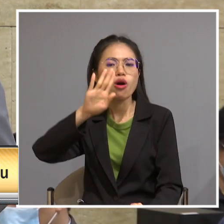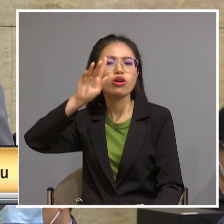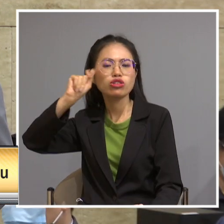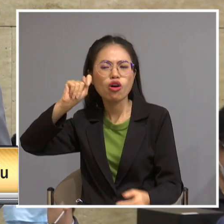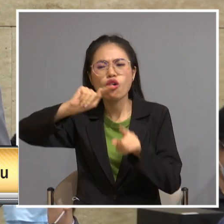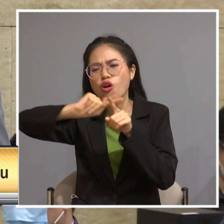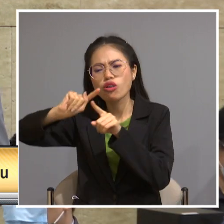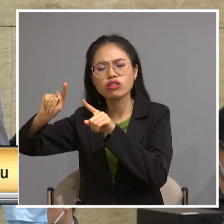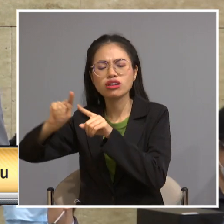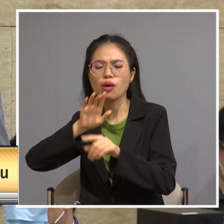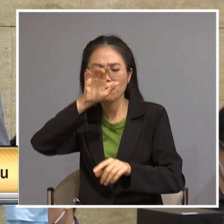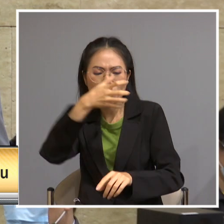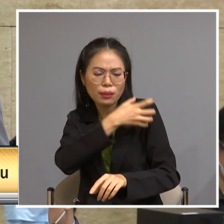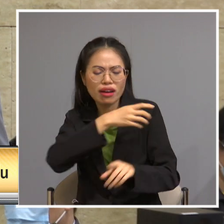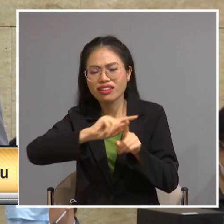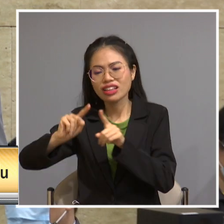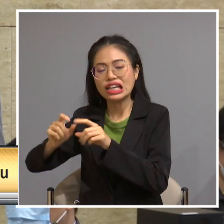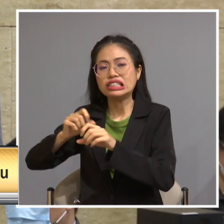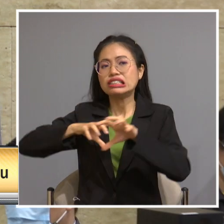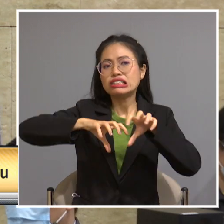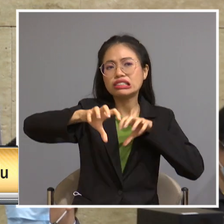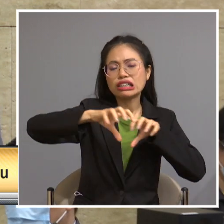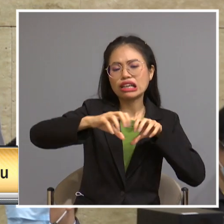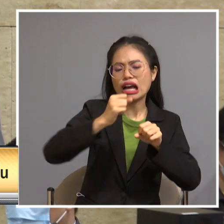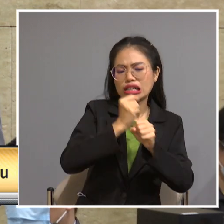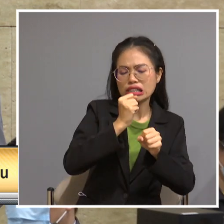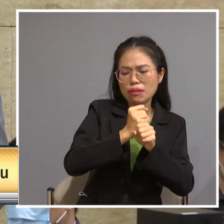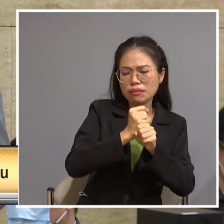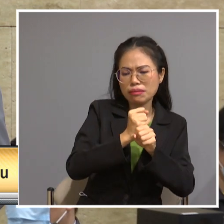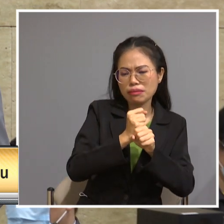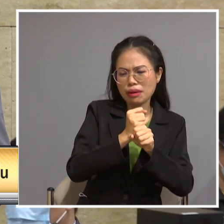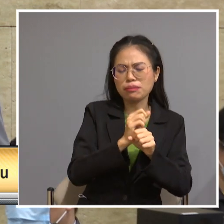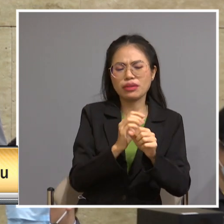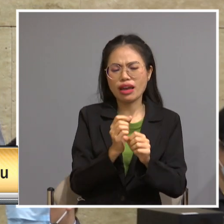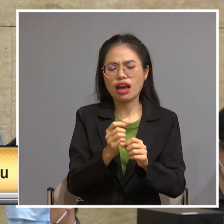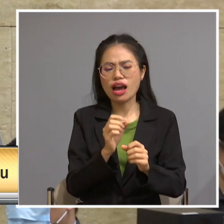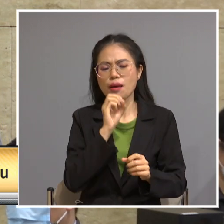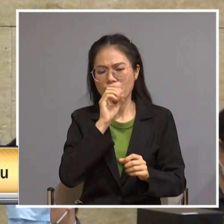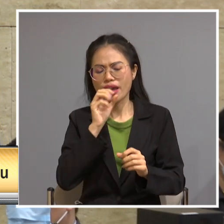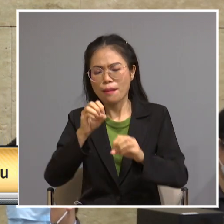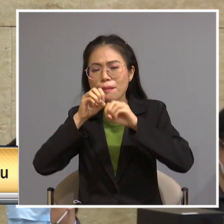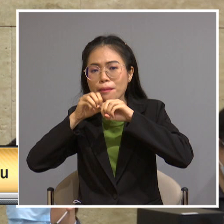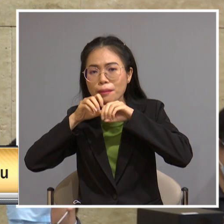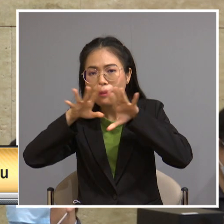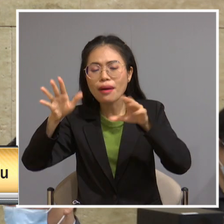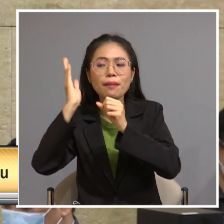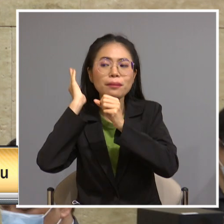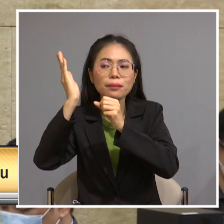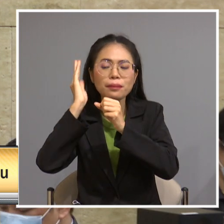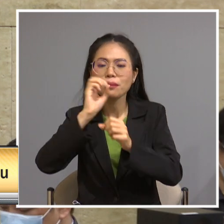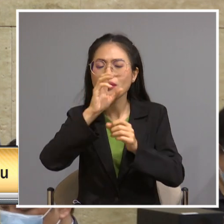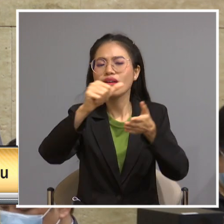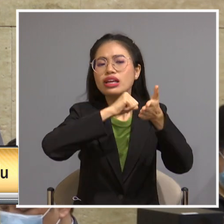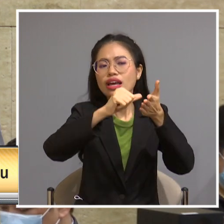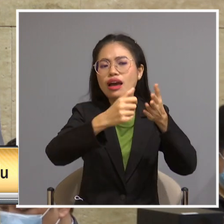สามารถทำได้เพียงแค่รวนลงให้มีการแก้ปญหา